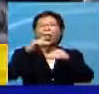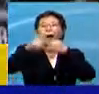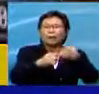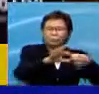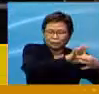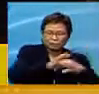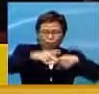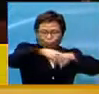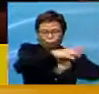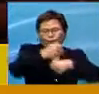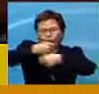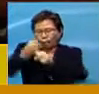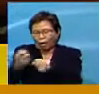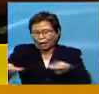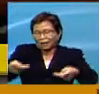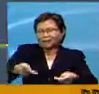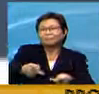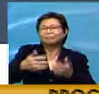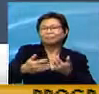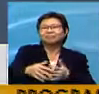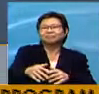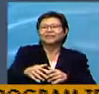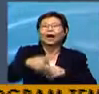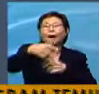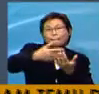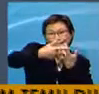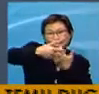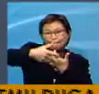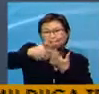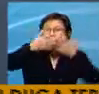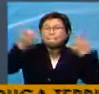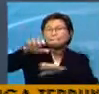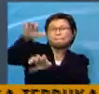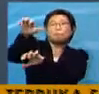dan pengeluar kereta Perancis Peugeot. Namun, tiada sebarang keputusan dimuktamadkan.